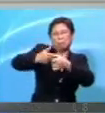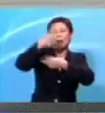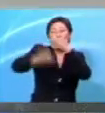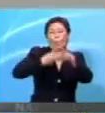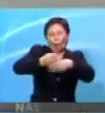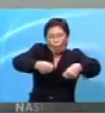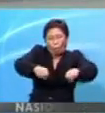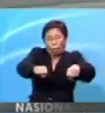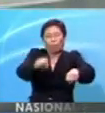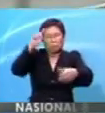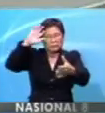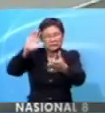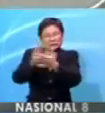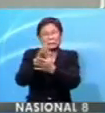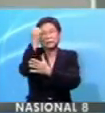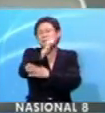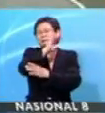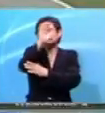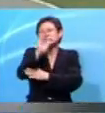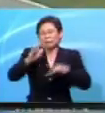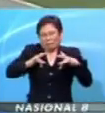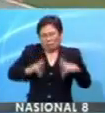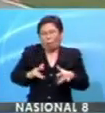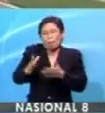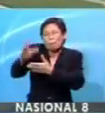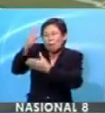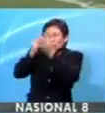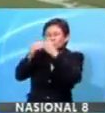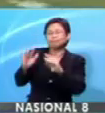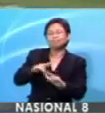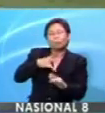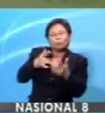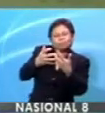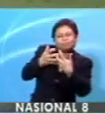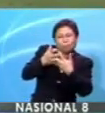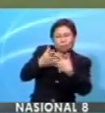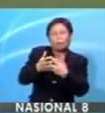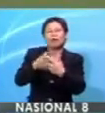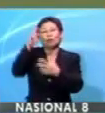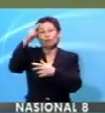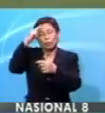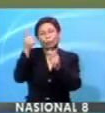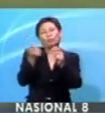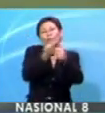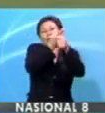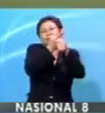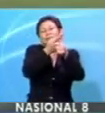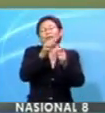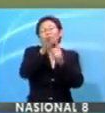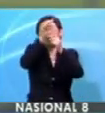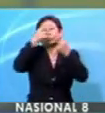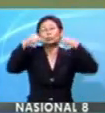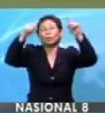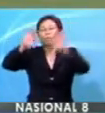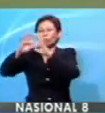permotoran percaya sikap tidak putus asa cepat belajar dan menyesuaikan diri merupakan faktor utama untuk berjaya keluarga dan